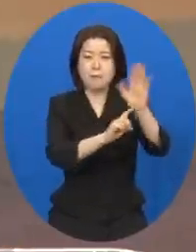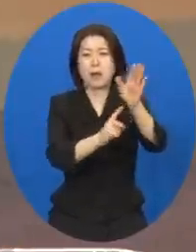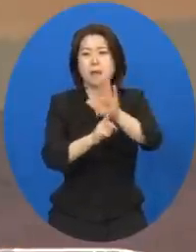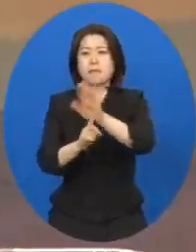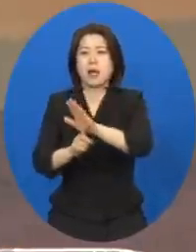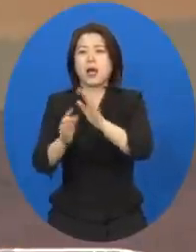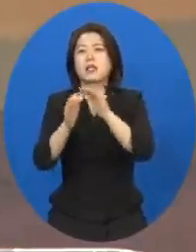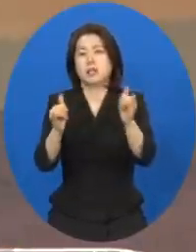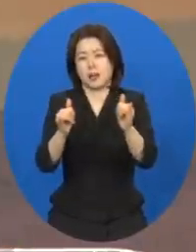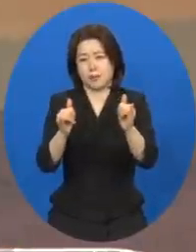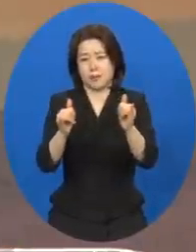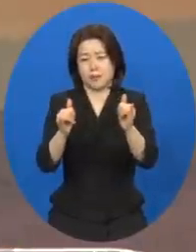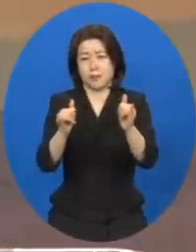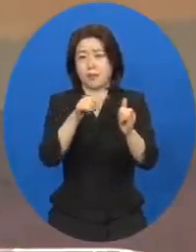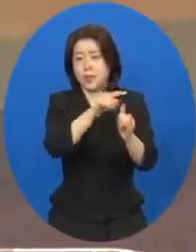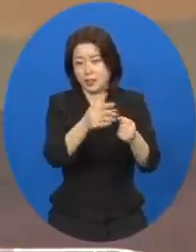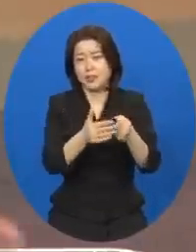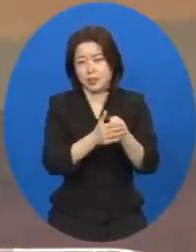사람.